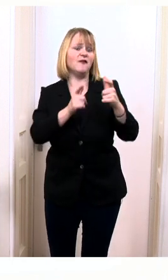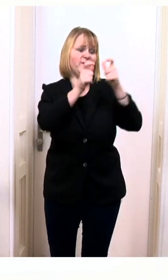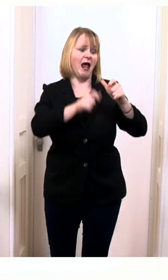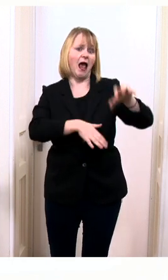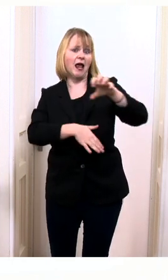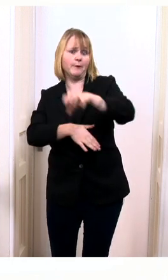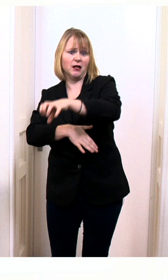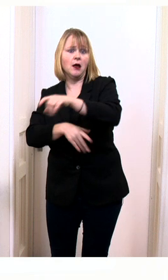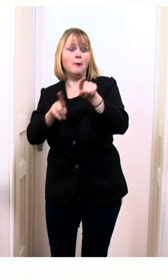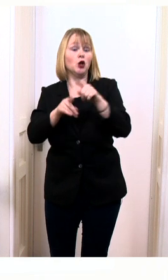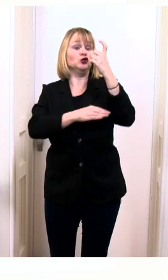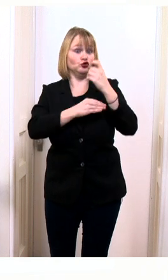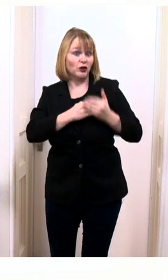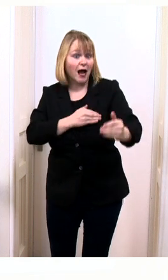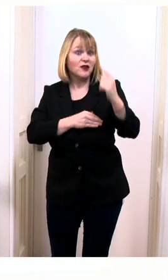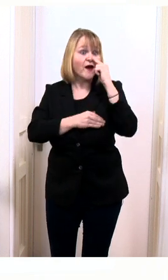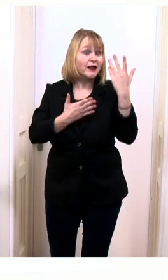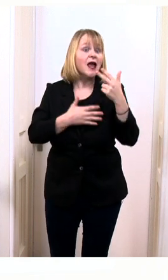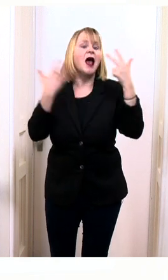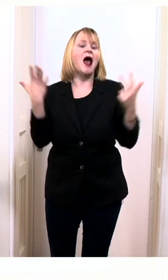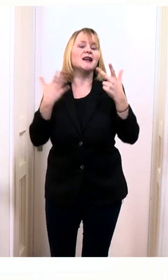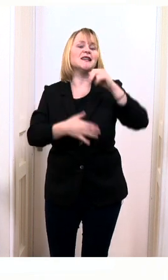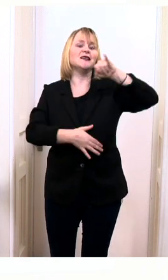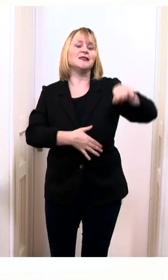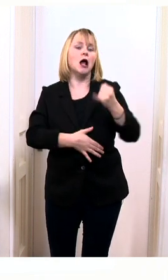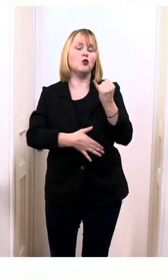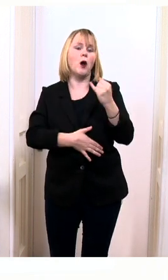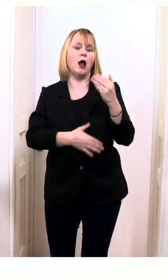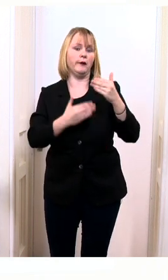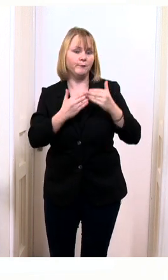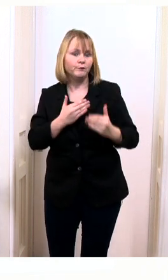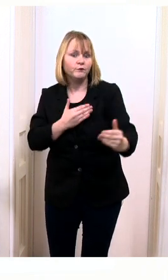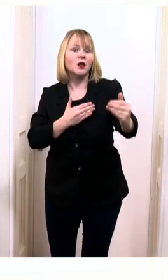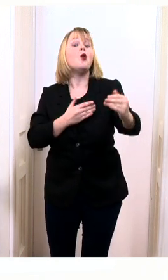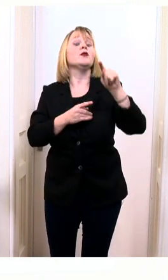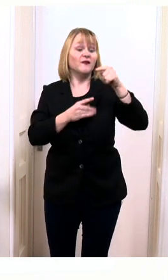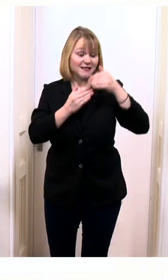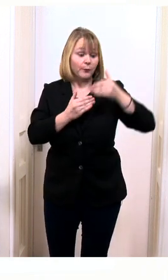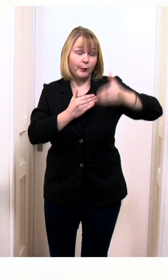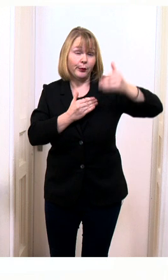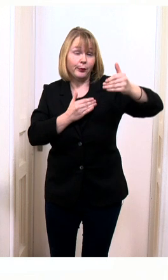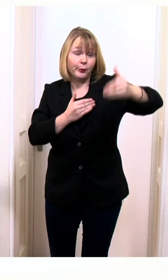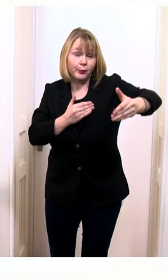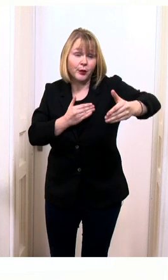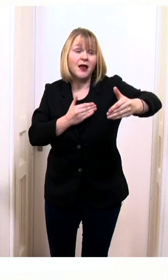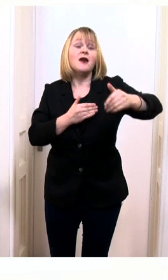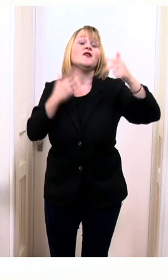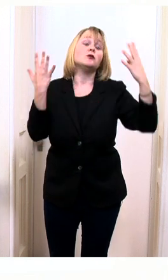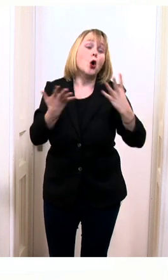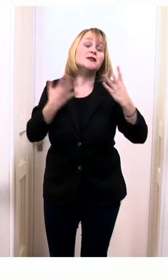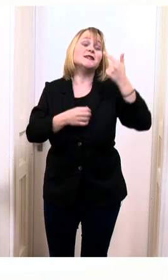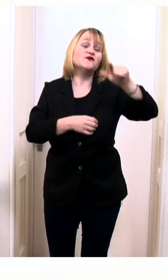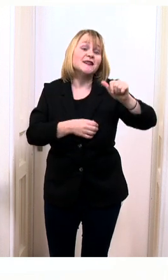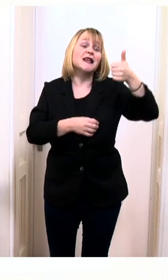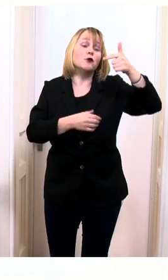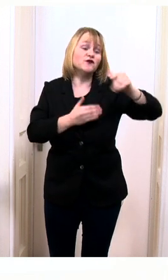der 18. Januar sein. Und ab dem 18. Januar wird jeden Tag in einem anderen Heim geimpft